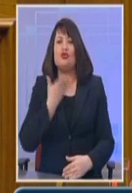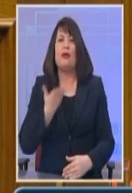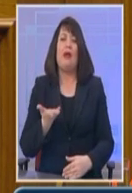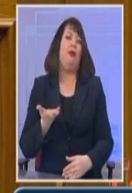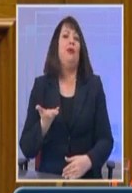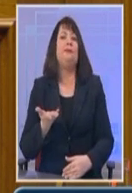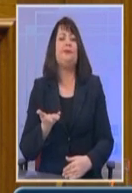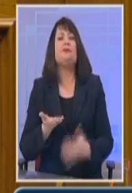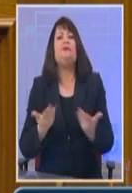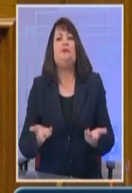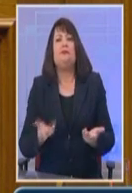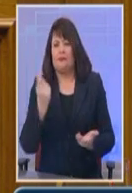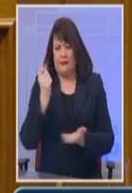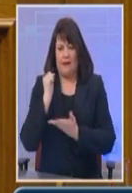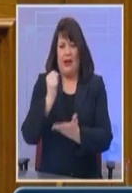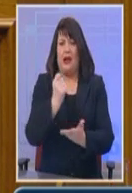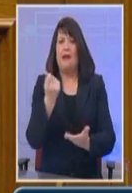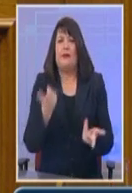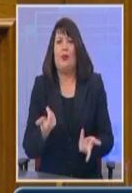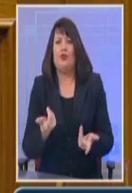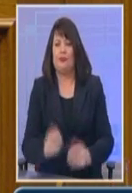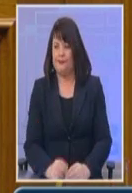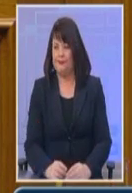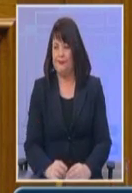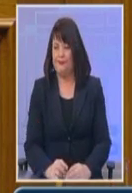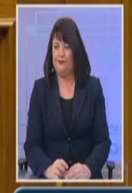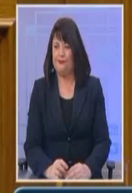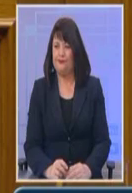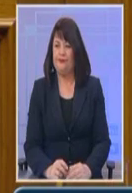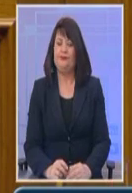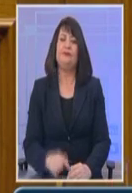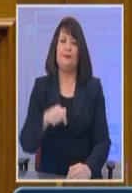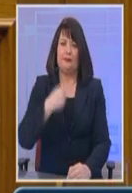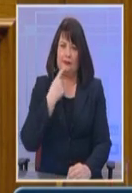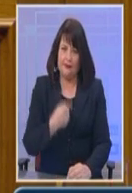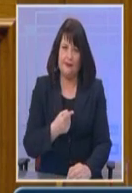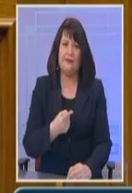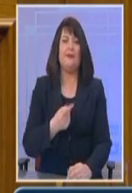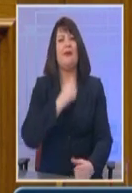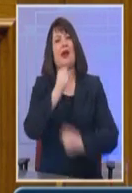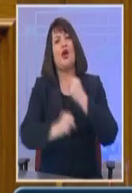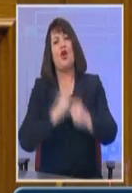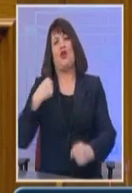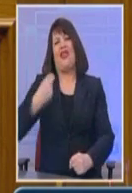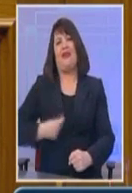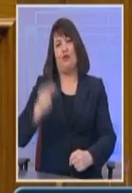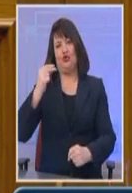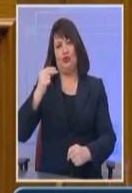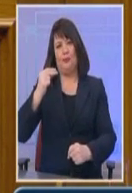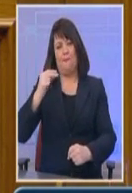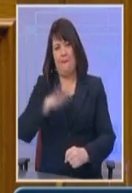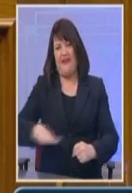να μεταφέρετε και τους αντίστοιχους πόρους. Τώρα εδώ θα κάνω ένα αστερίσκο να σας πω, επειδή έκανα χρόνια στην αυτοδιοίκηση, ότι δεν είστε οι